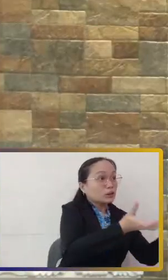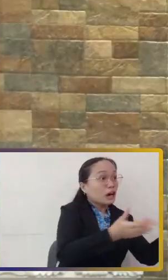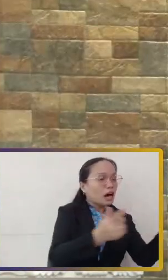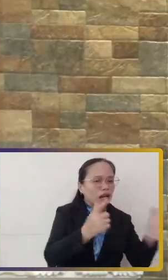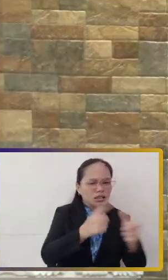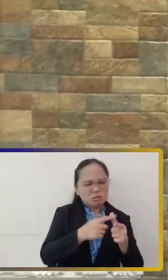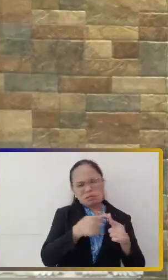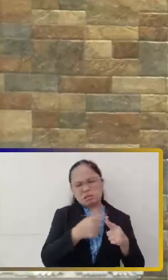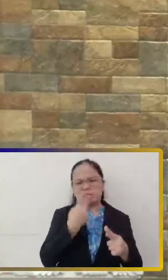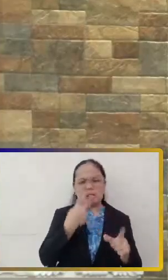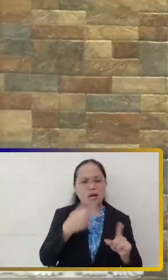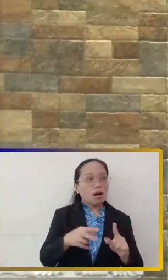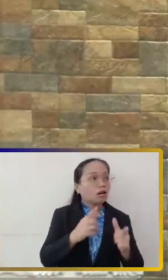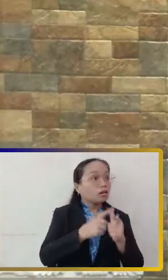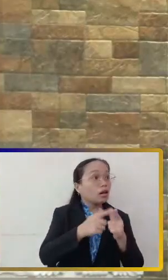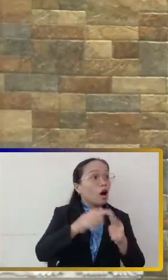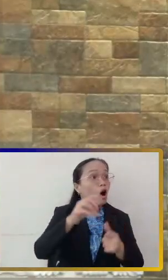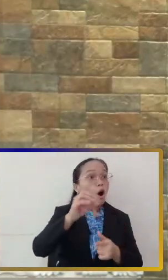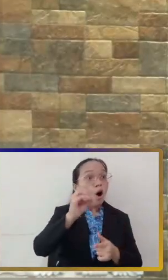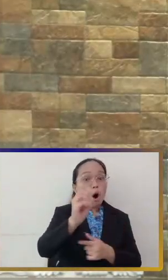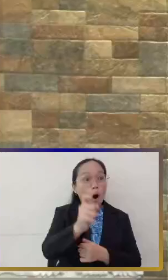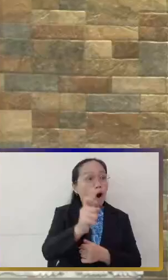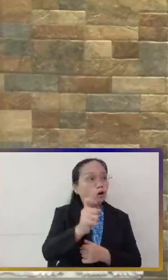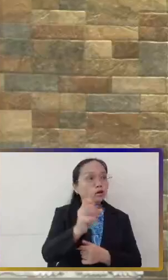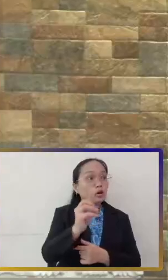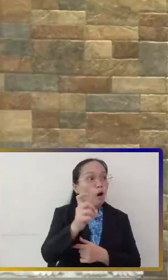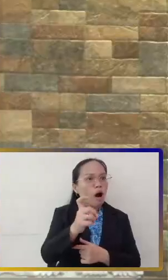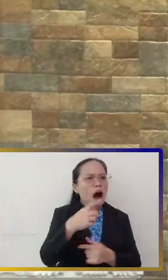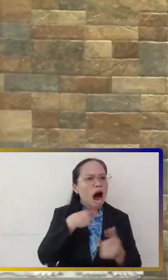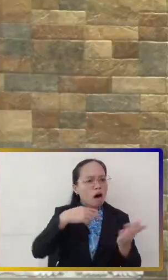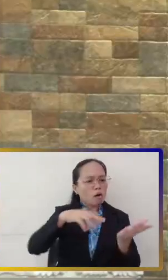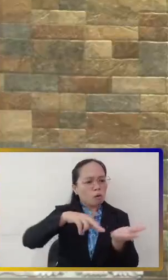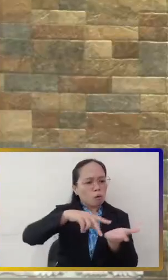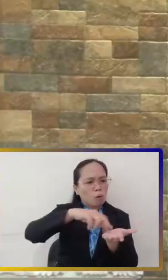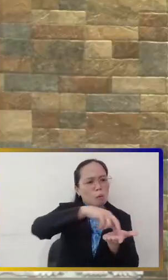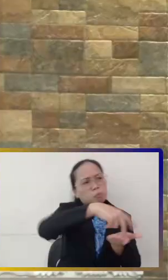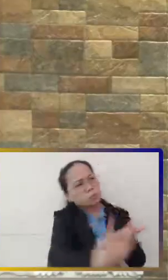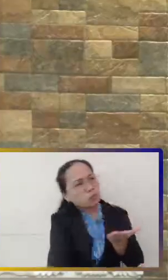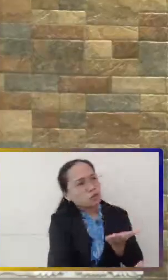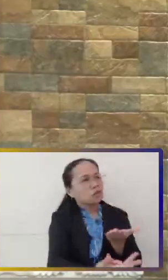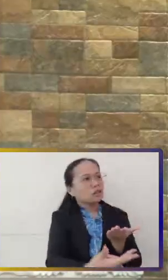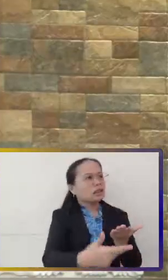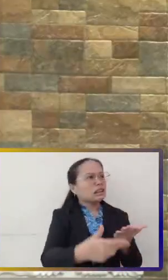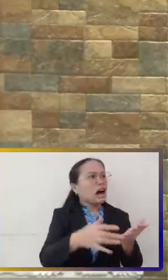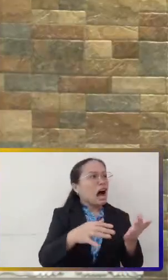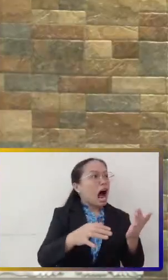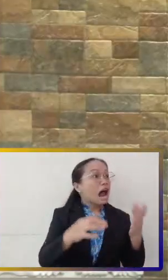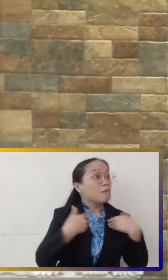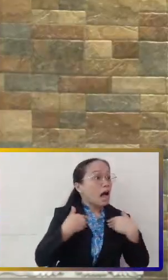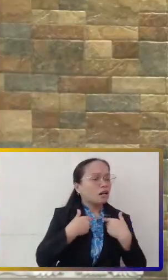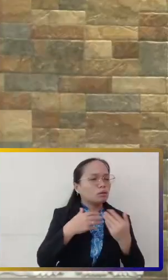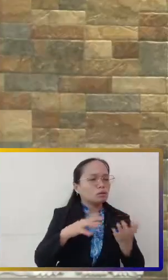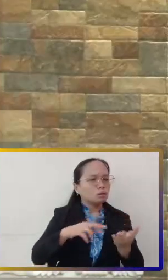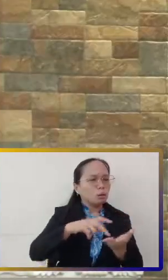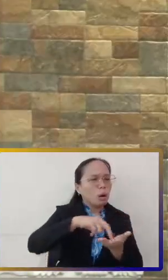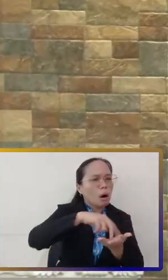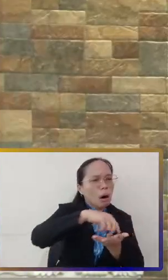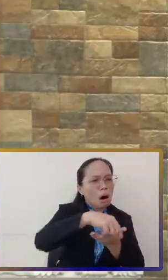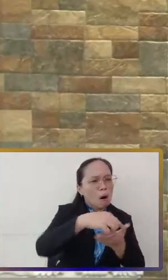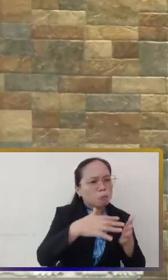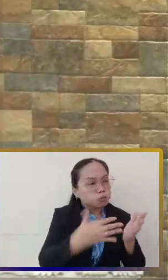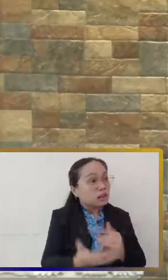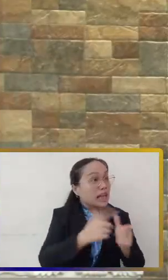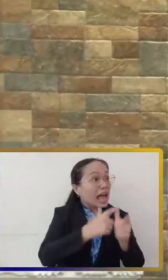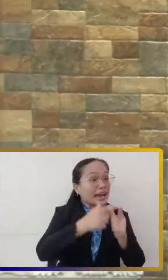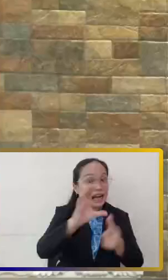Nung hinihila po yan, napatid ngayon yung ox. At nung napatid, medyo nagiwang po yung cart,